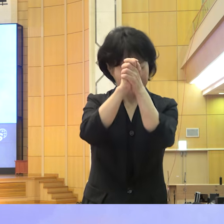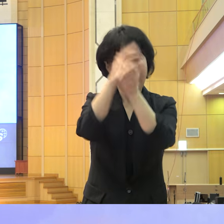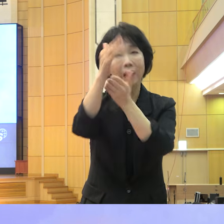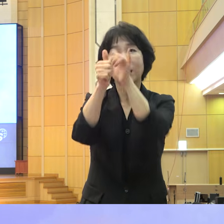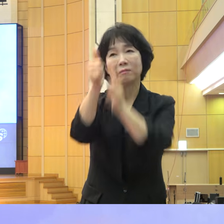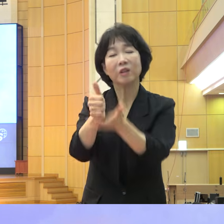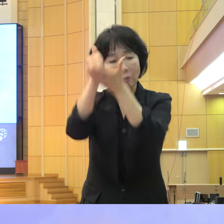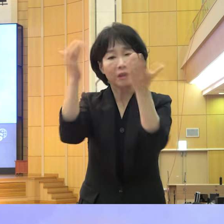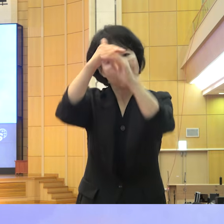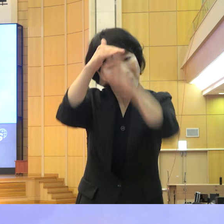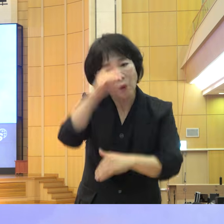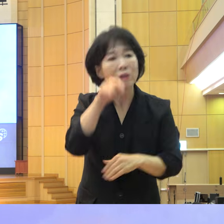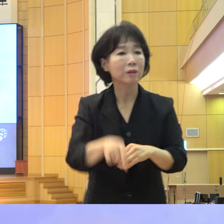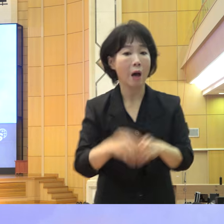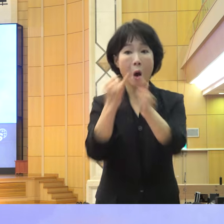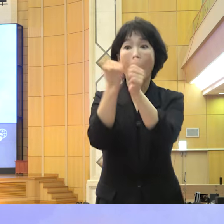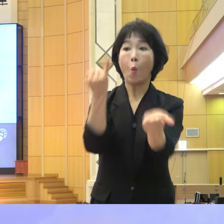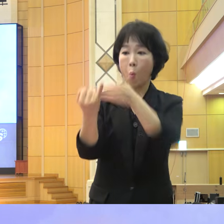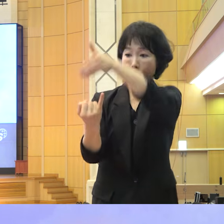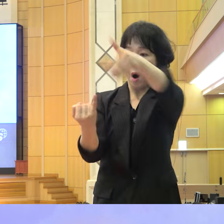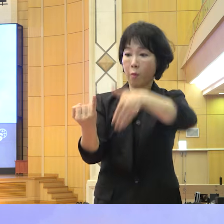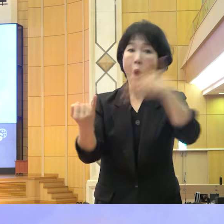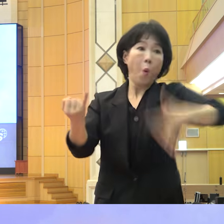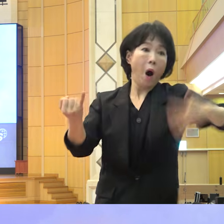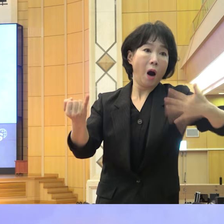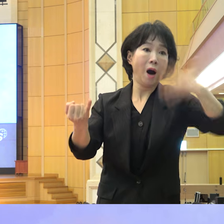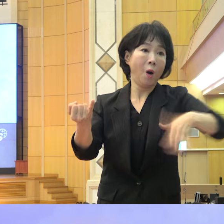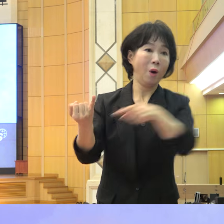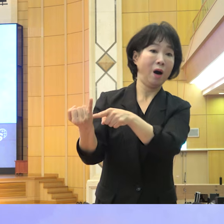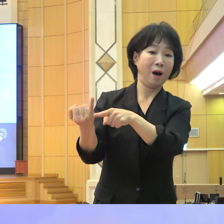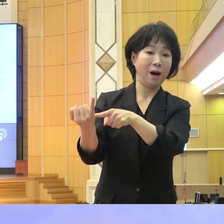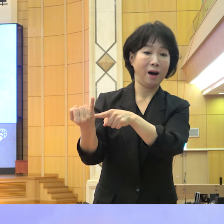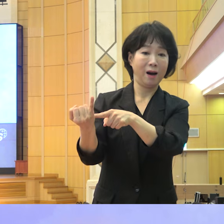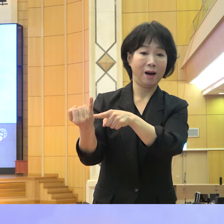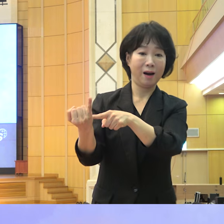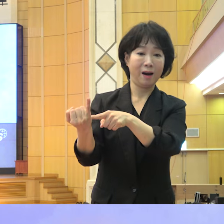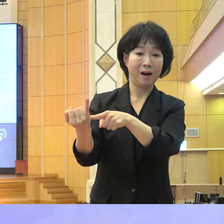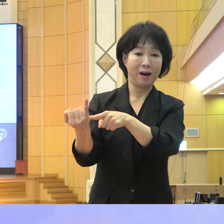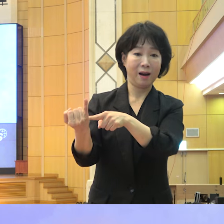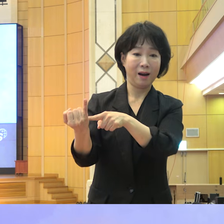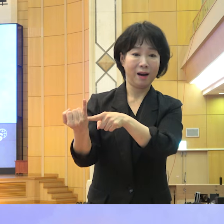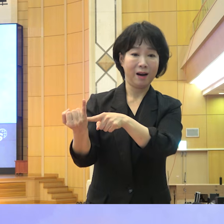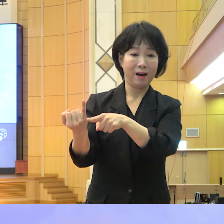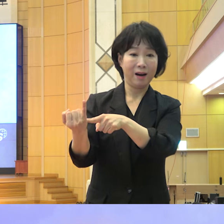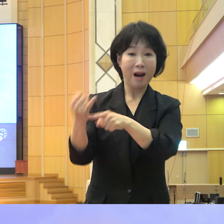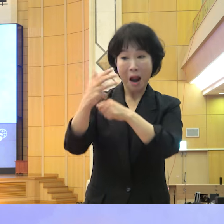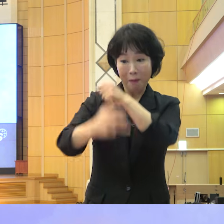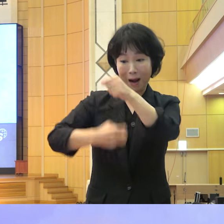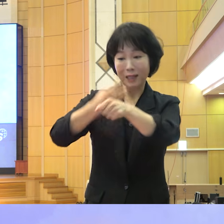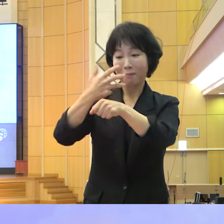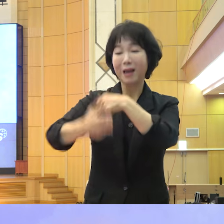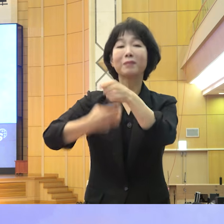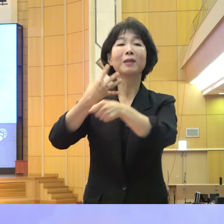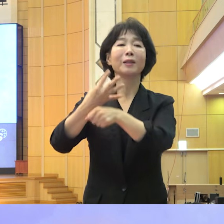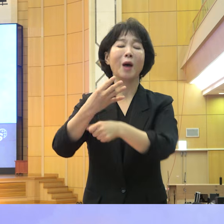주님을 섬기더라 그랬어요. 이 과부요. 어느 정도 과부요? 84년 된 과부요.